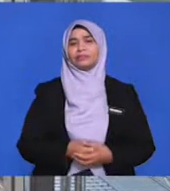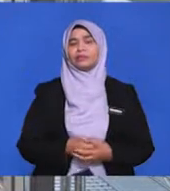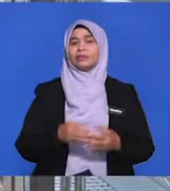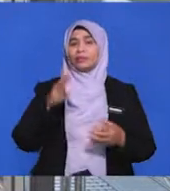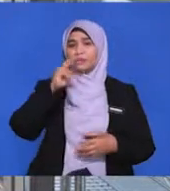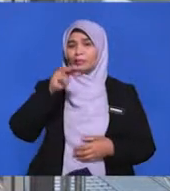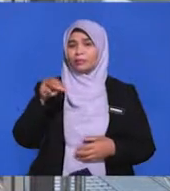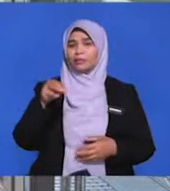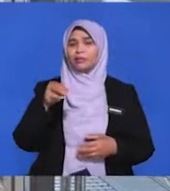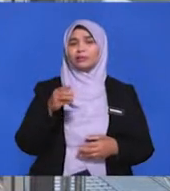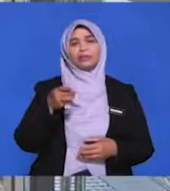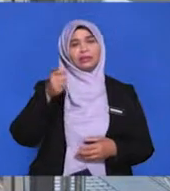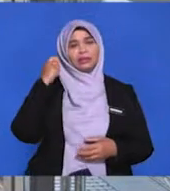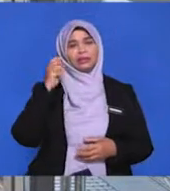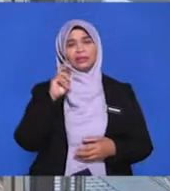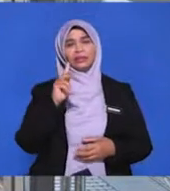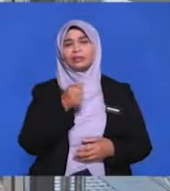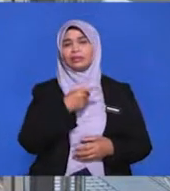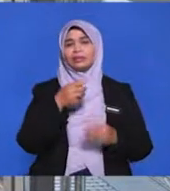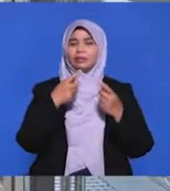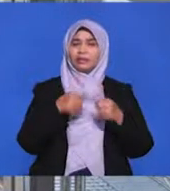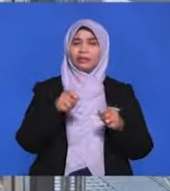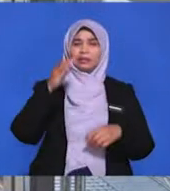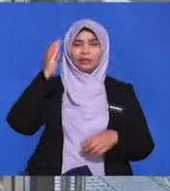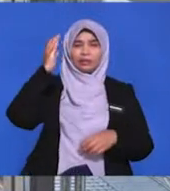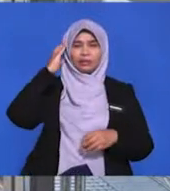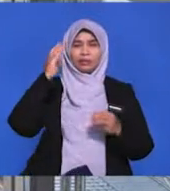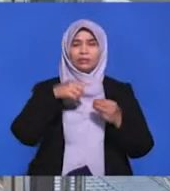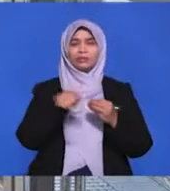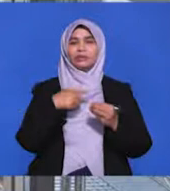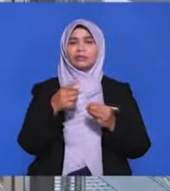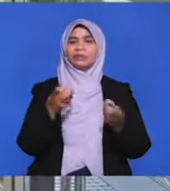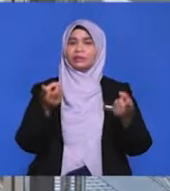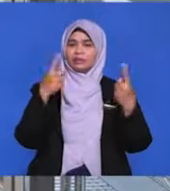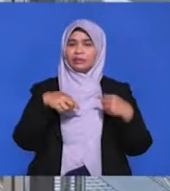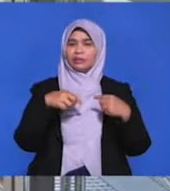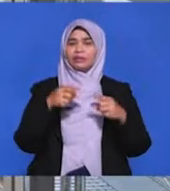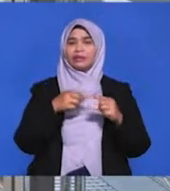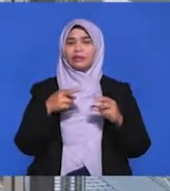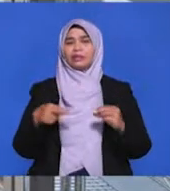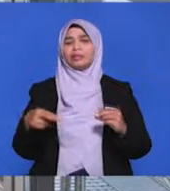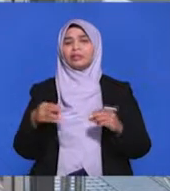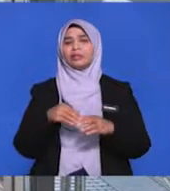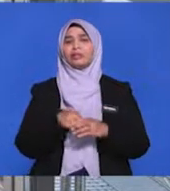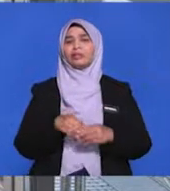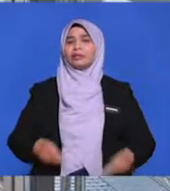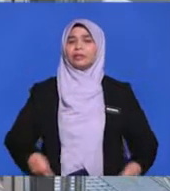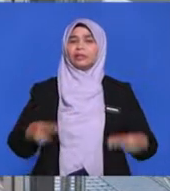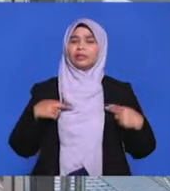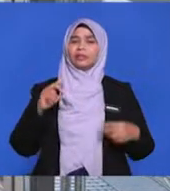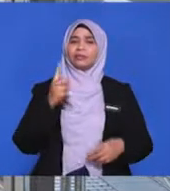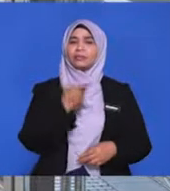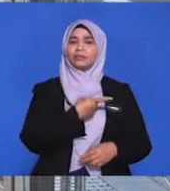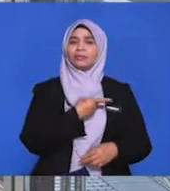murid-murid sebentar tadi kita telah mengetahui tentang kehadiran Jazz dalam kehidupan kita sehari-hari